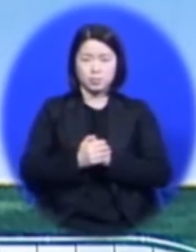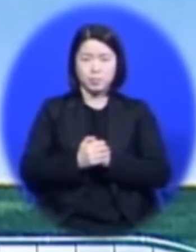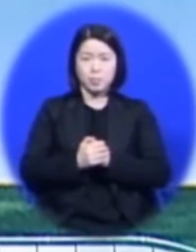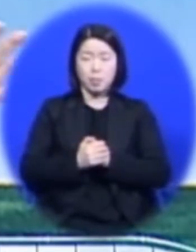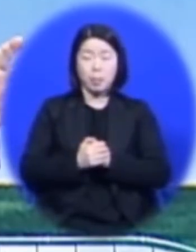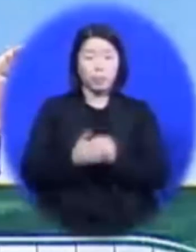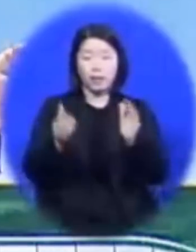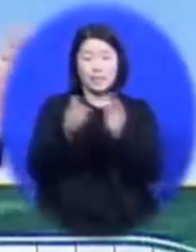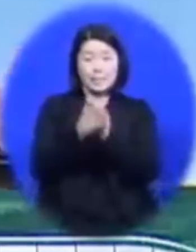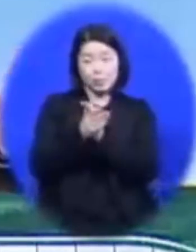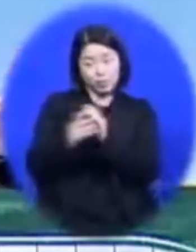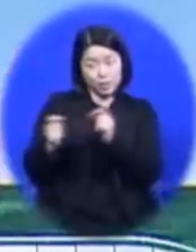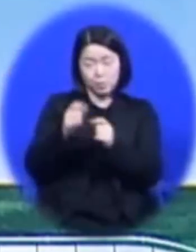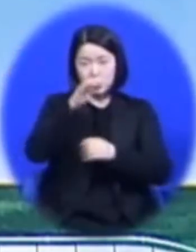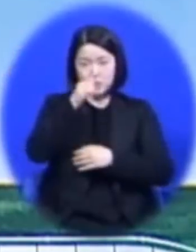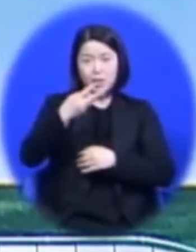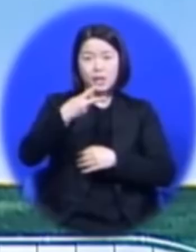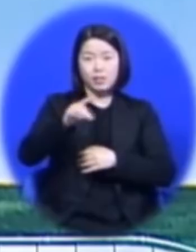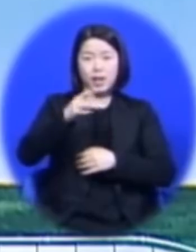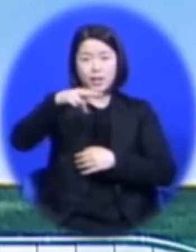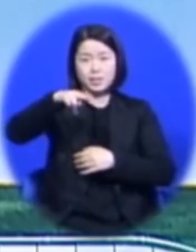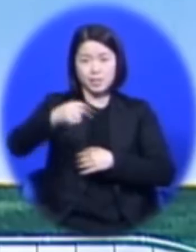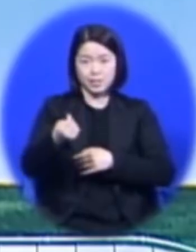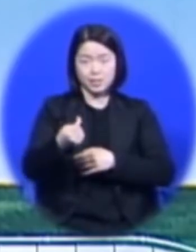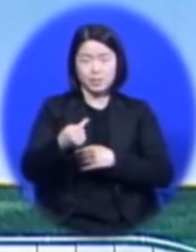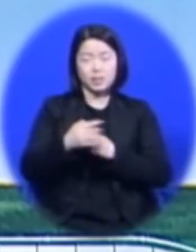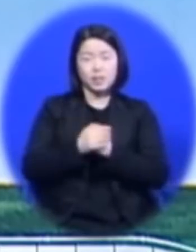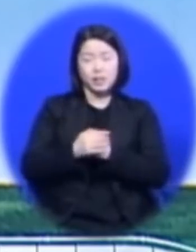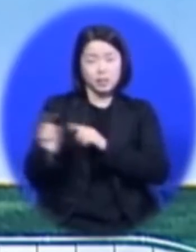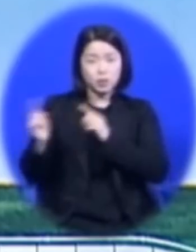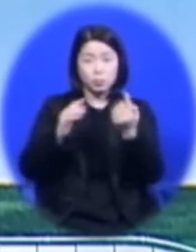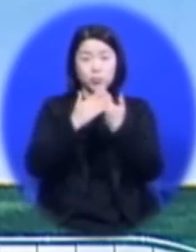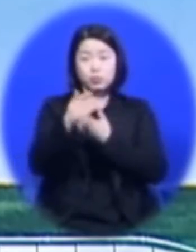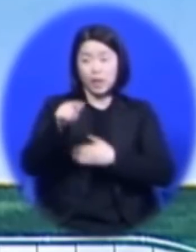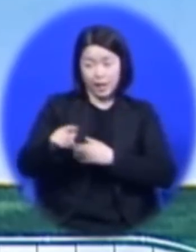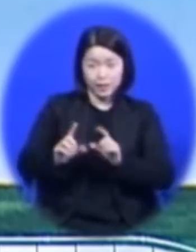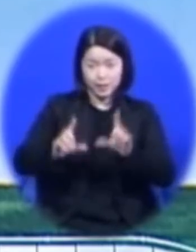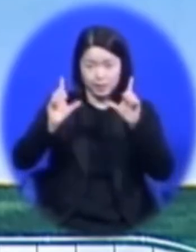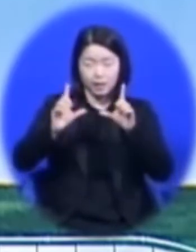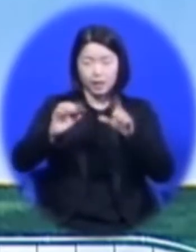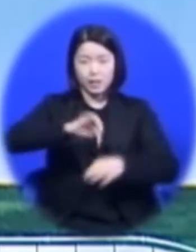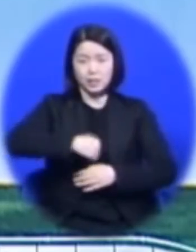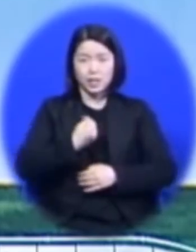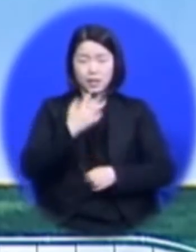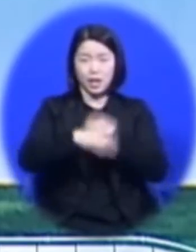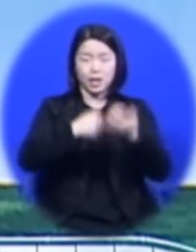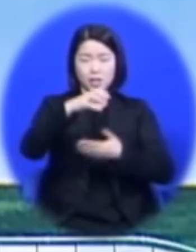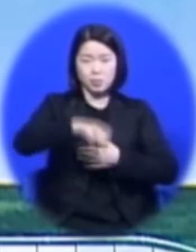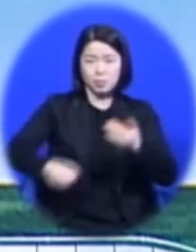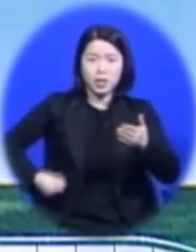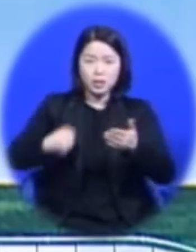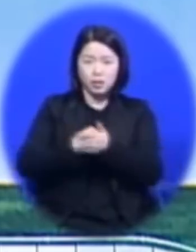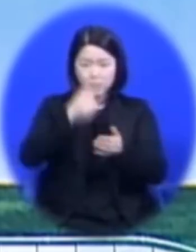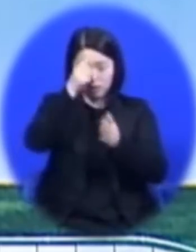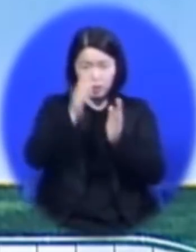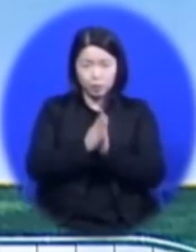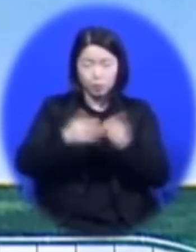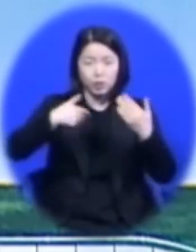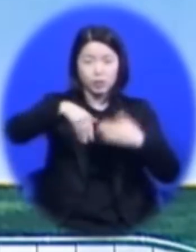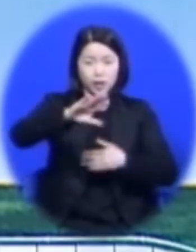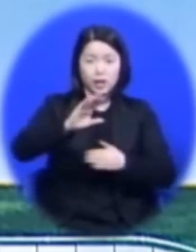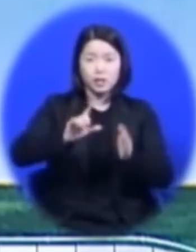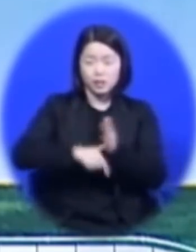친구가 있었어요 왜 쓰라고 하는 치모 부흥의 그날 자기가 하나님 앞에 결단의 기도를 하러 나갈